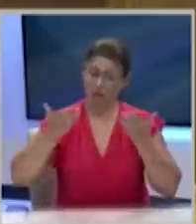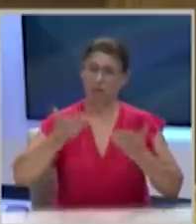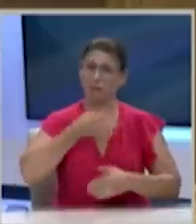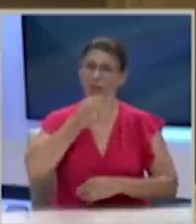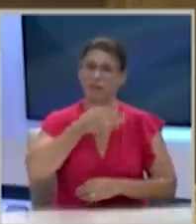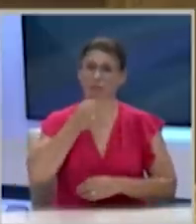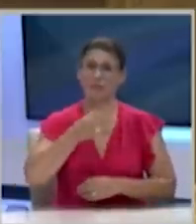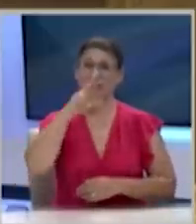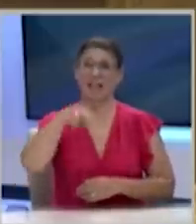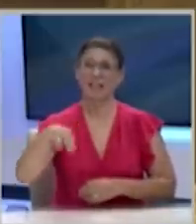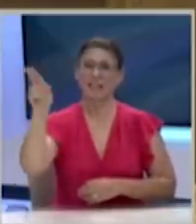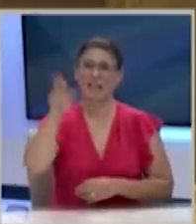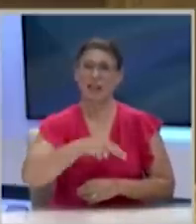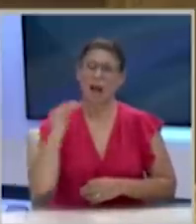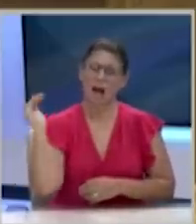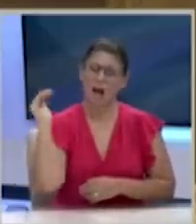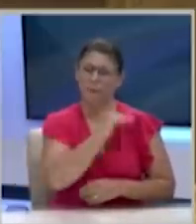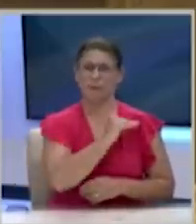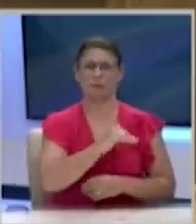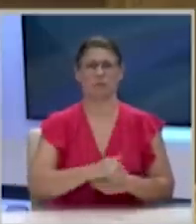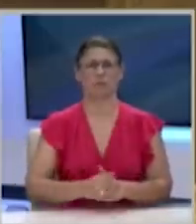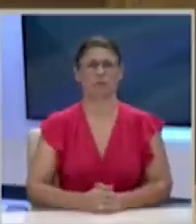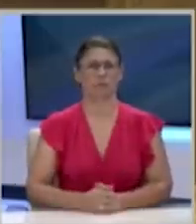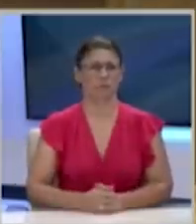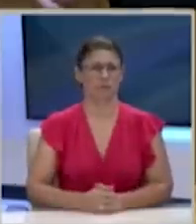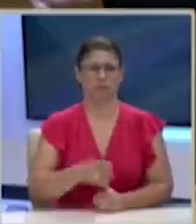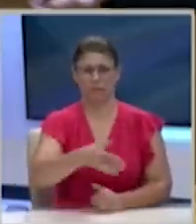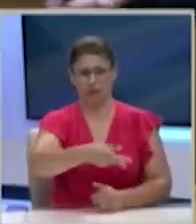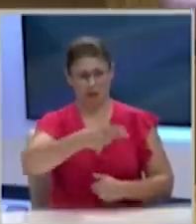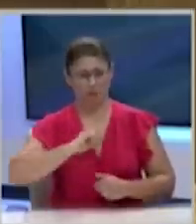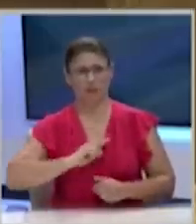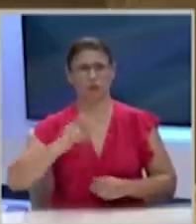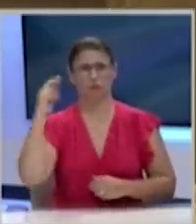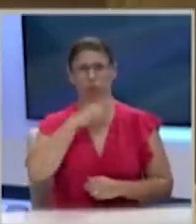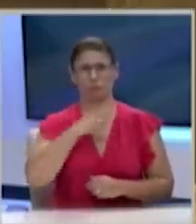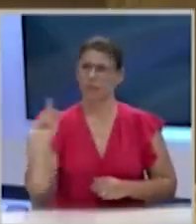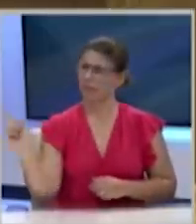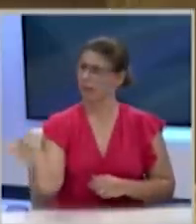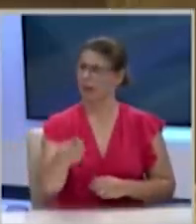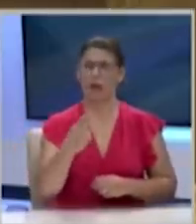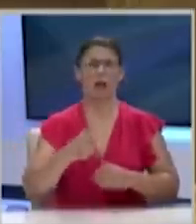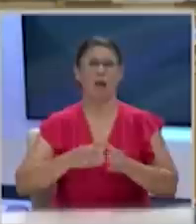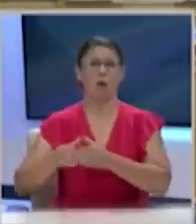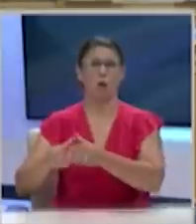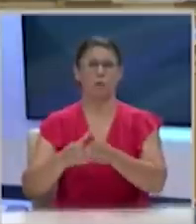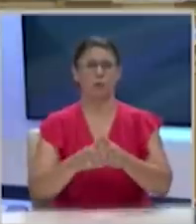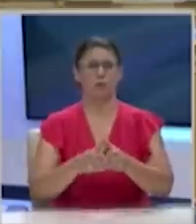θέση. Κατάργηση άμεση. Ας μας απαντήσει και ο Πρωθυπουργός και τα άλλα κόμματα.